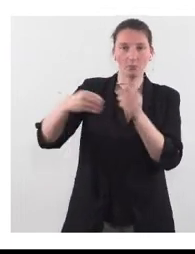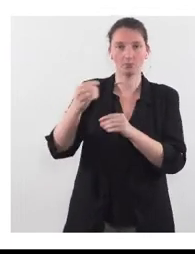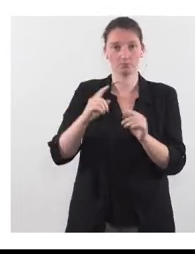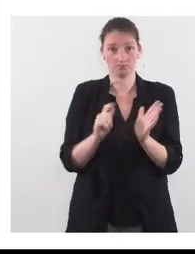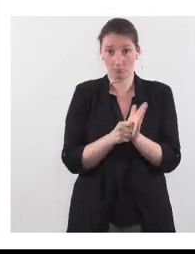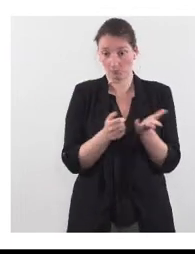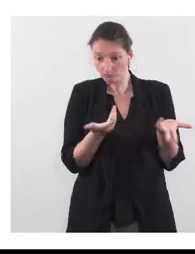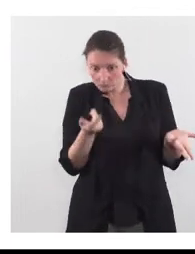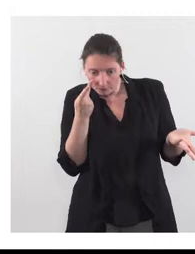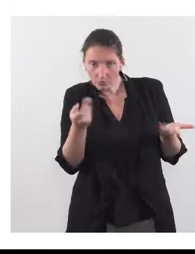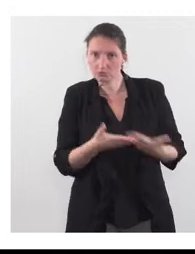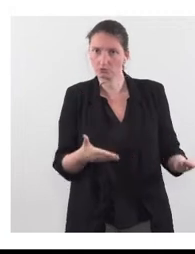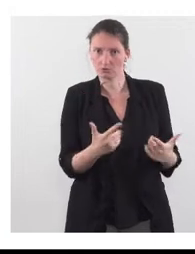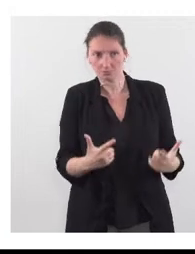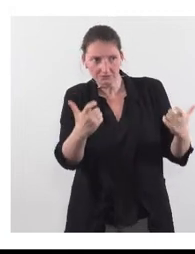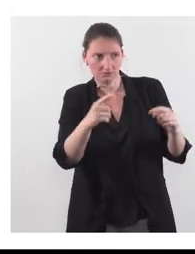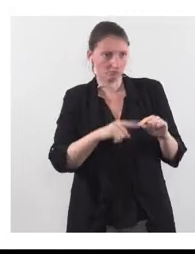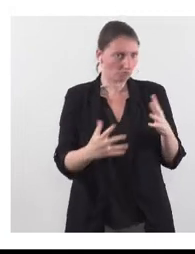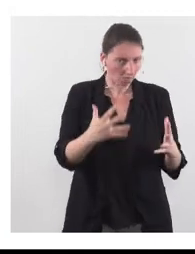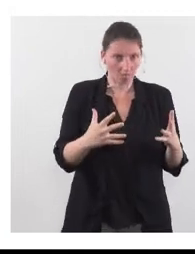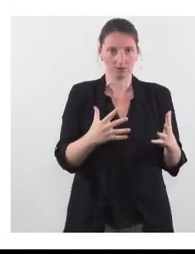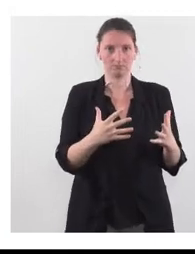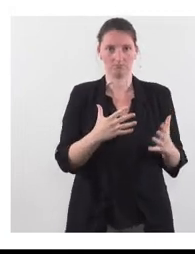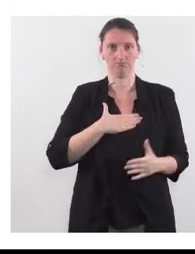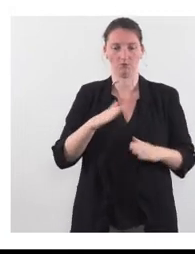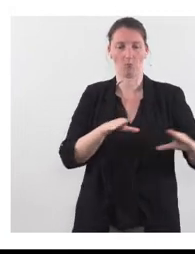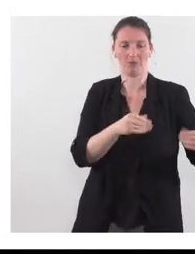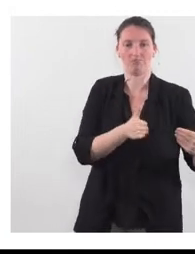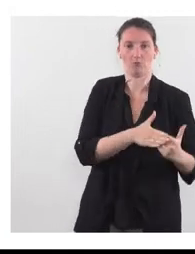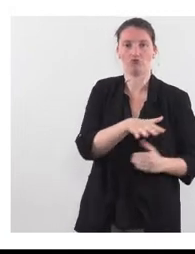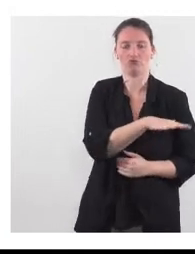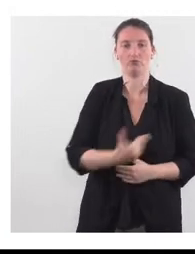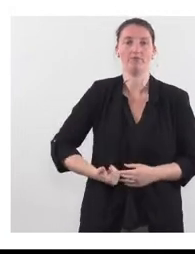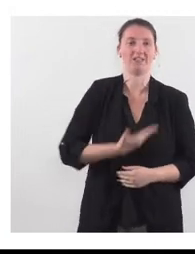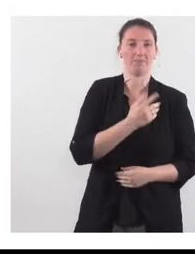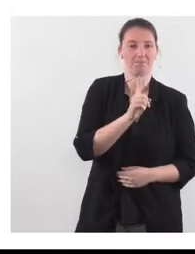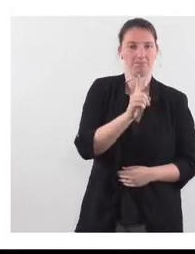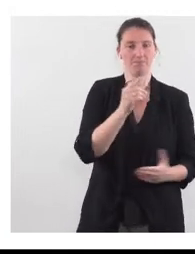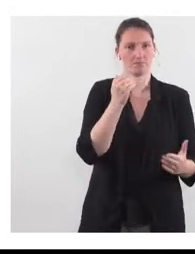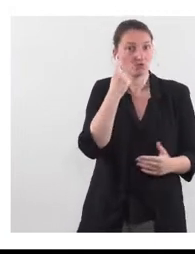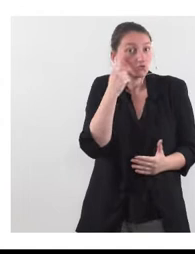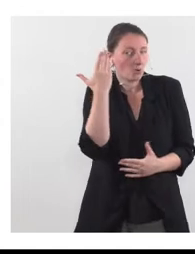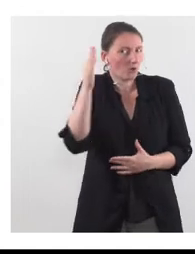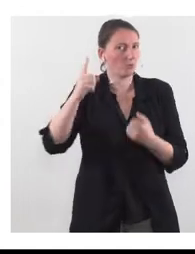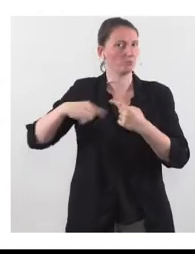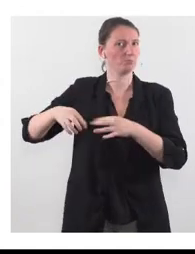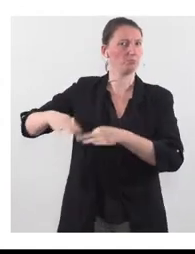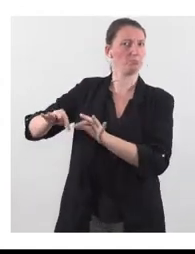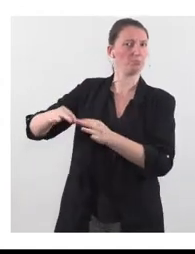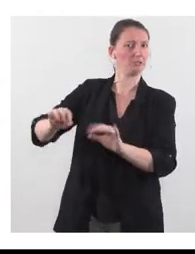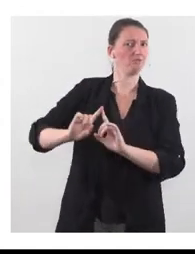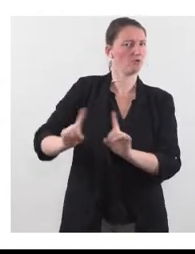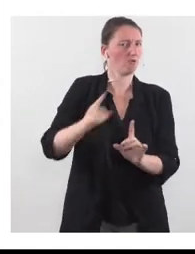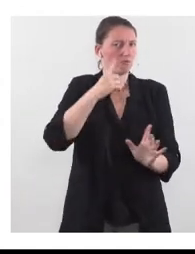pour du côté des victimes, ce qui est différent des autres pays, je pense. Nous avons une